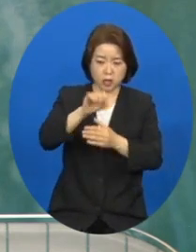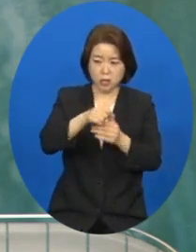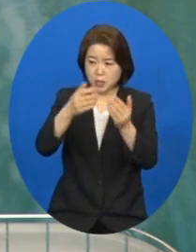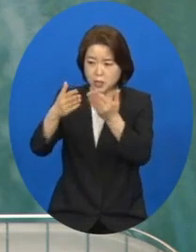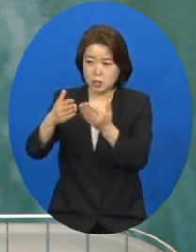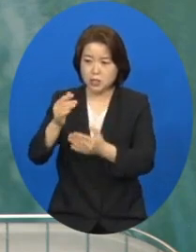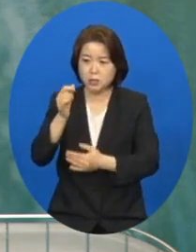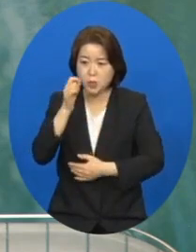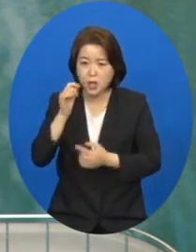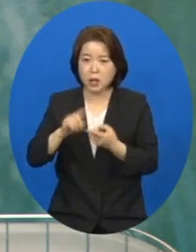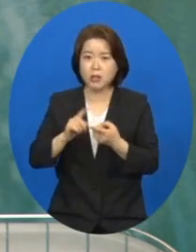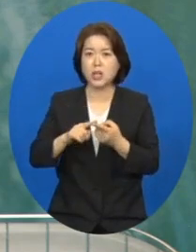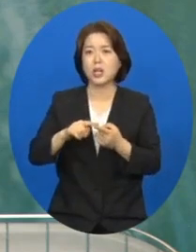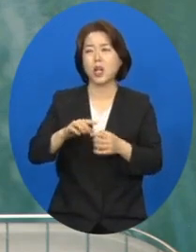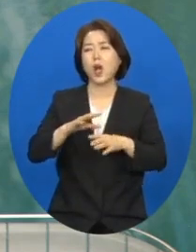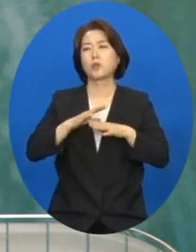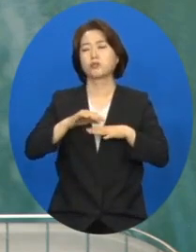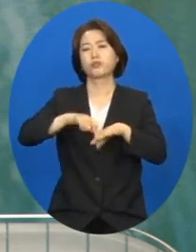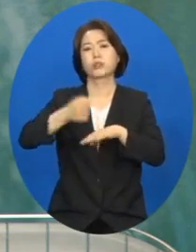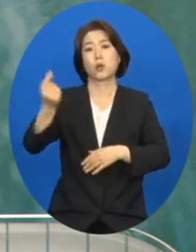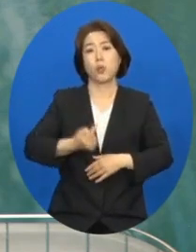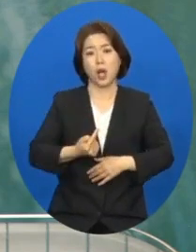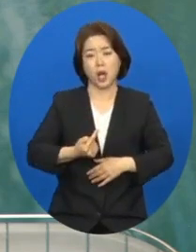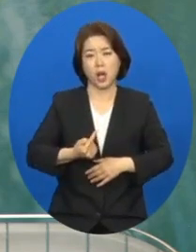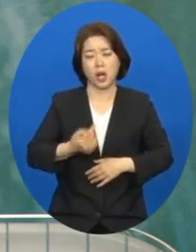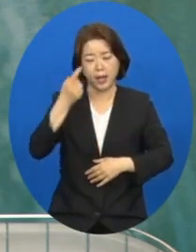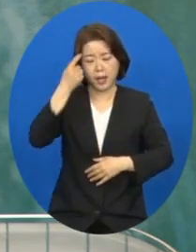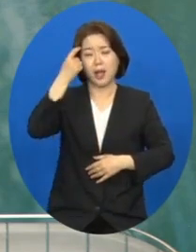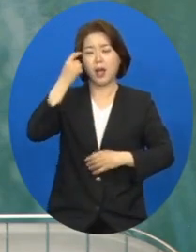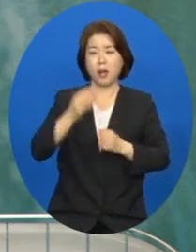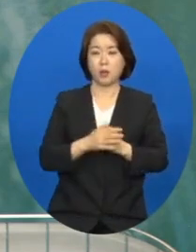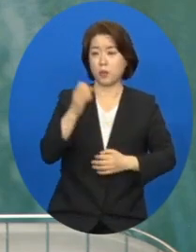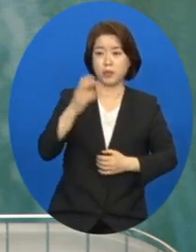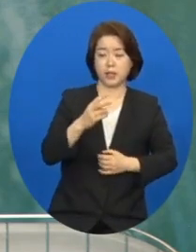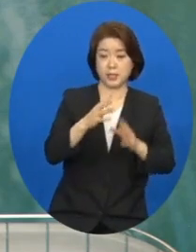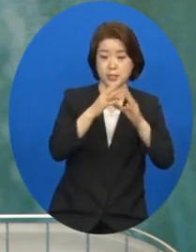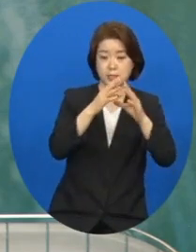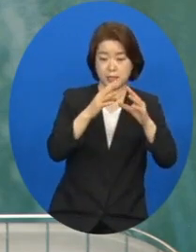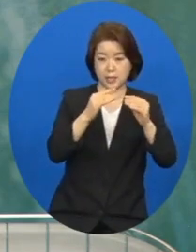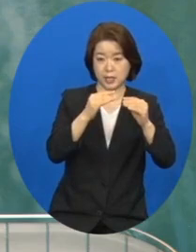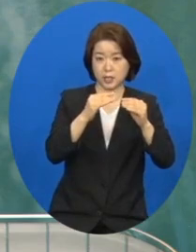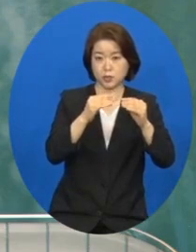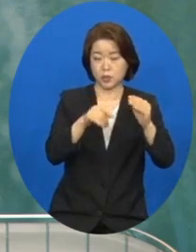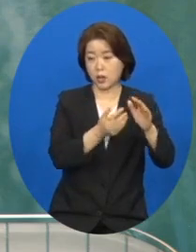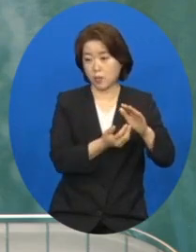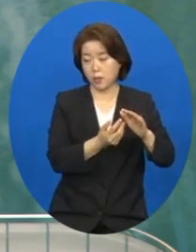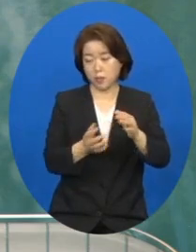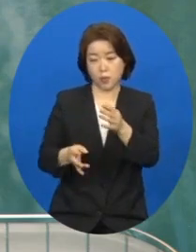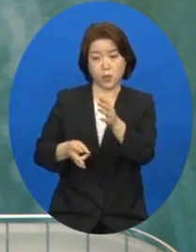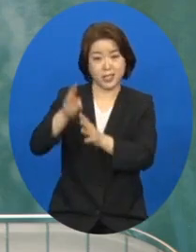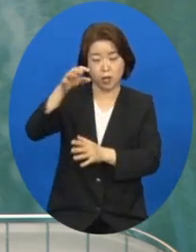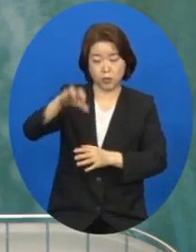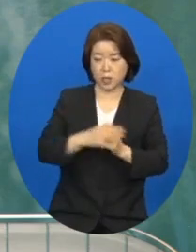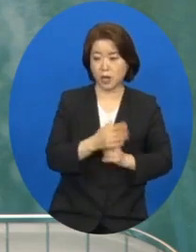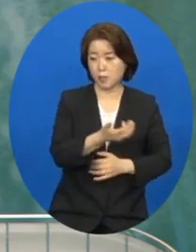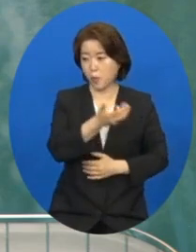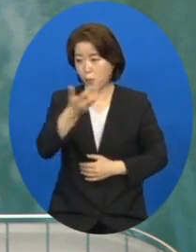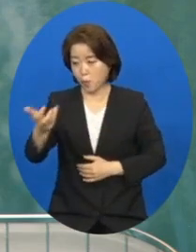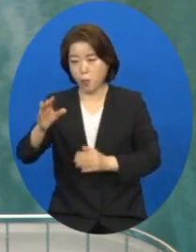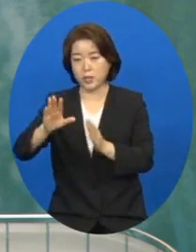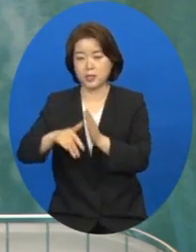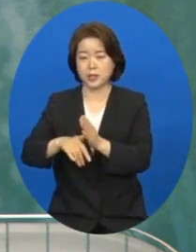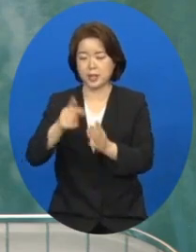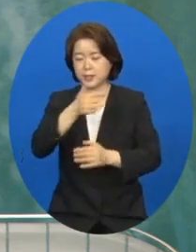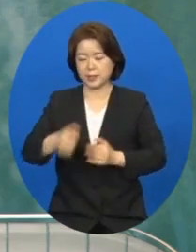그걸 깨닫고 그들이 다시 예루살렘으로 복귀할 때 하나님 앞에 큰 결단을 한 것 중에